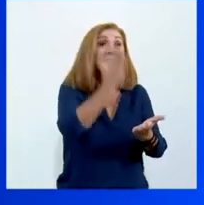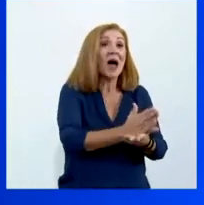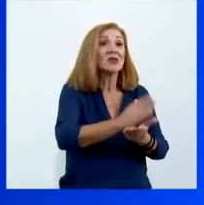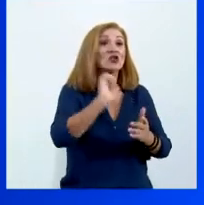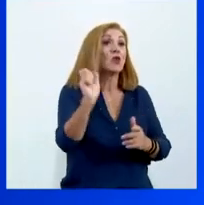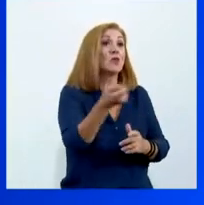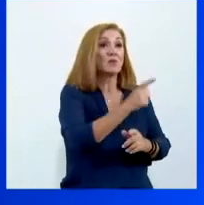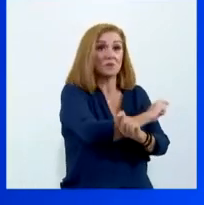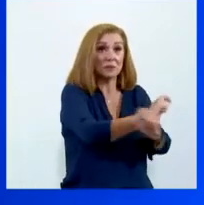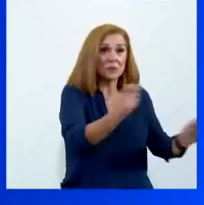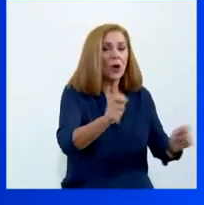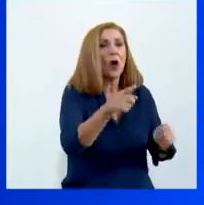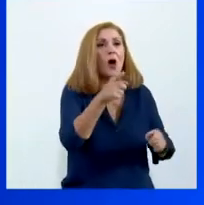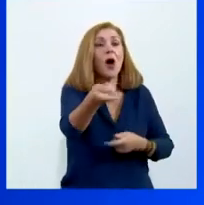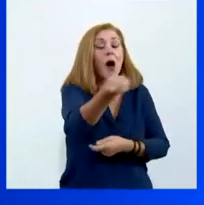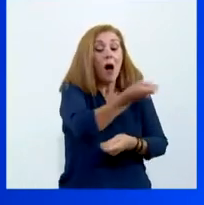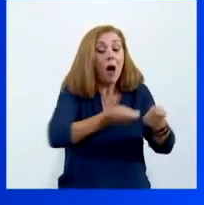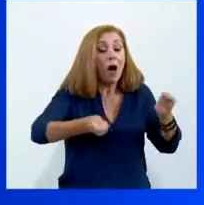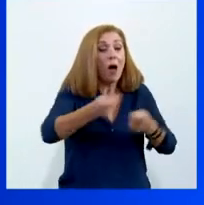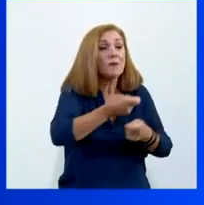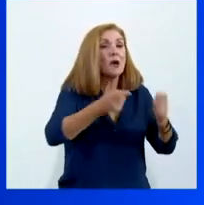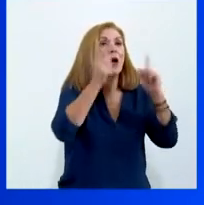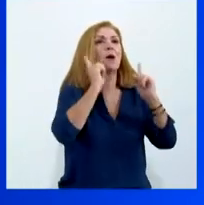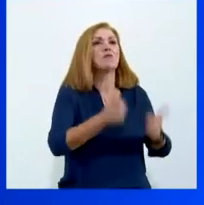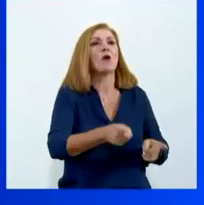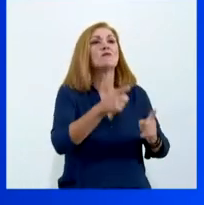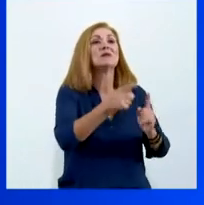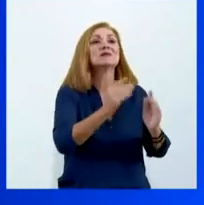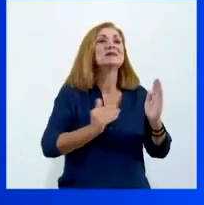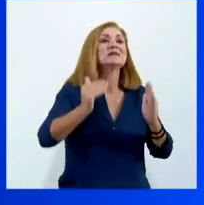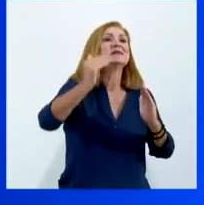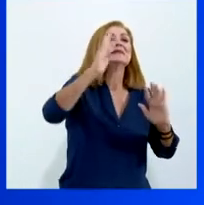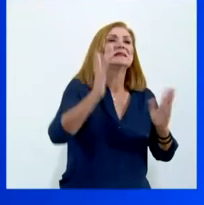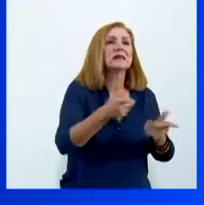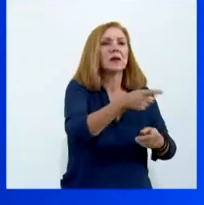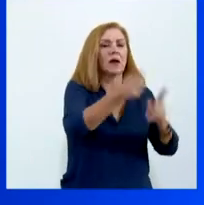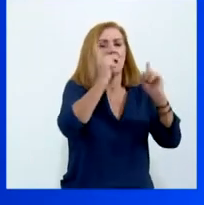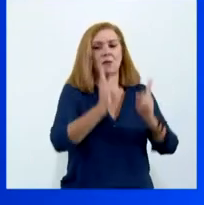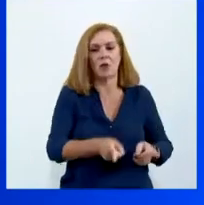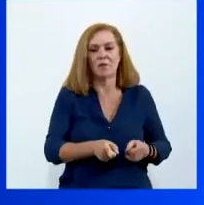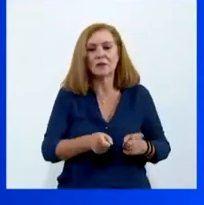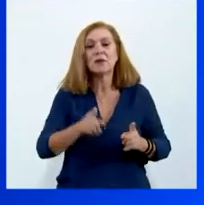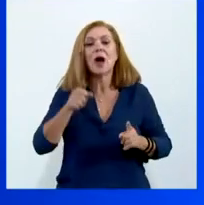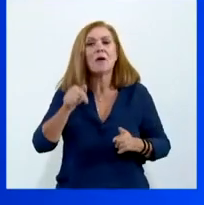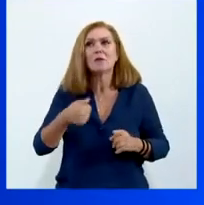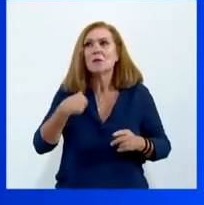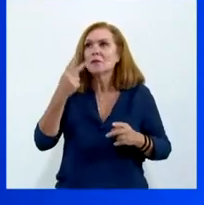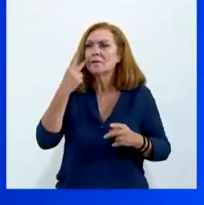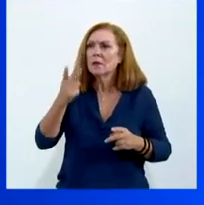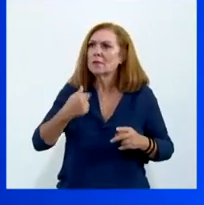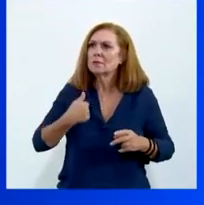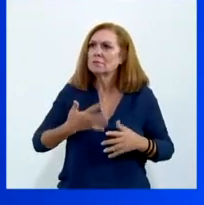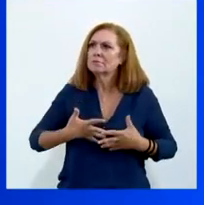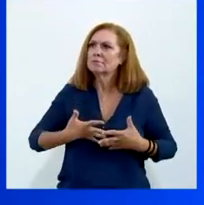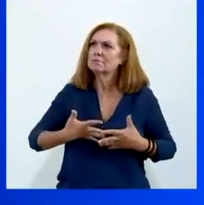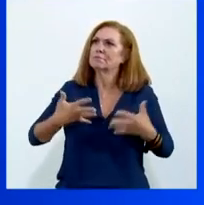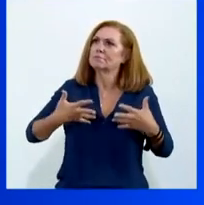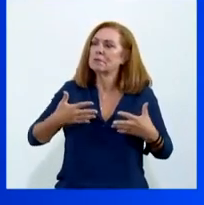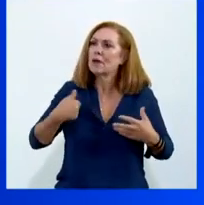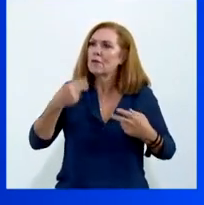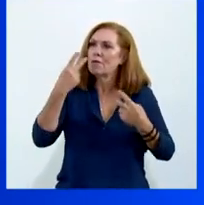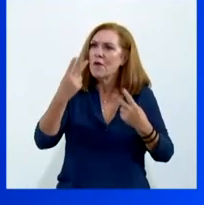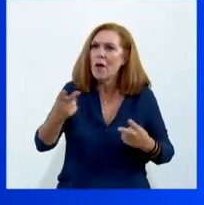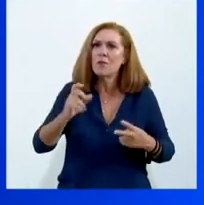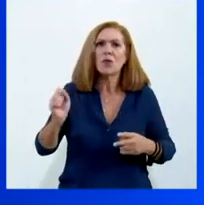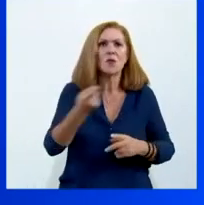αγοράς να καθορίσει τελικά το επίπεδο στο οποίο βρίσκεται. Αυτό το οποίο είναι πολύ ενθαρρυντικό είναι ότι βλέπουμε ότι οι μισθοί στην Ελλάδα αυξάνονται